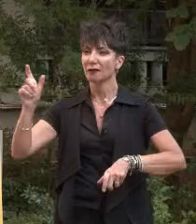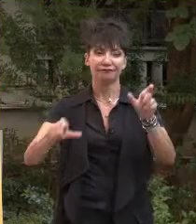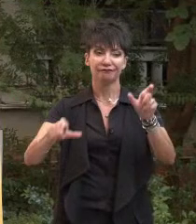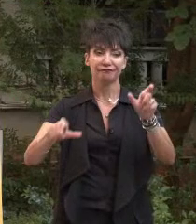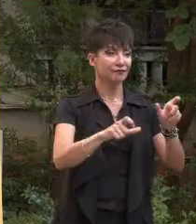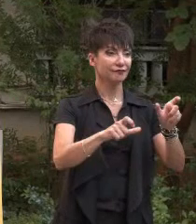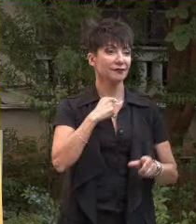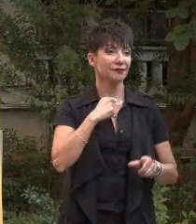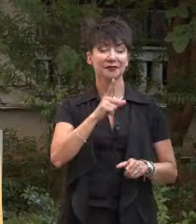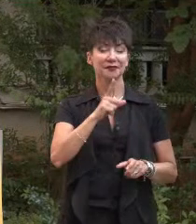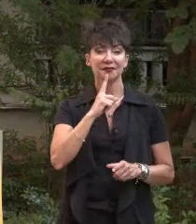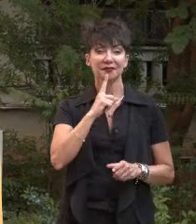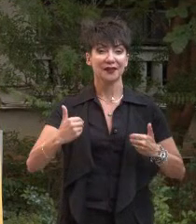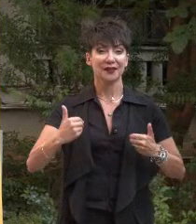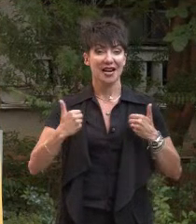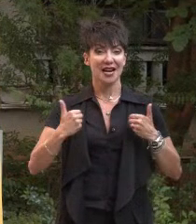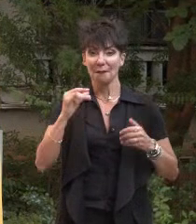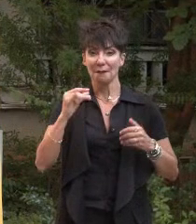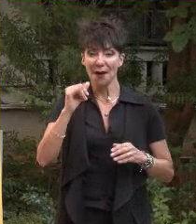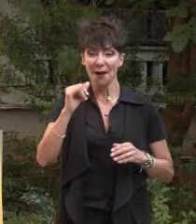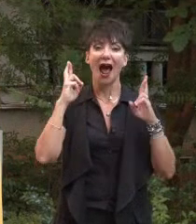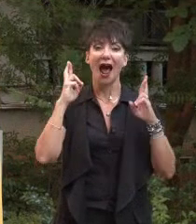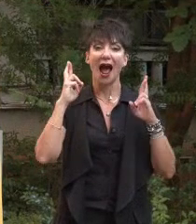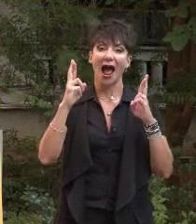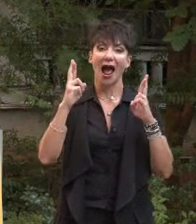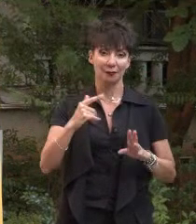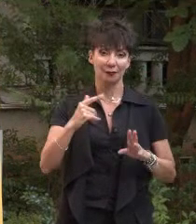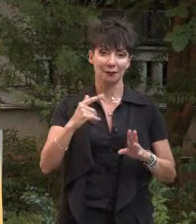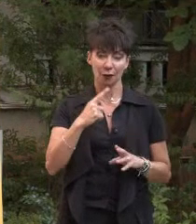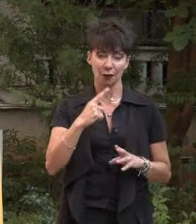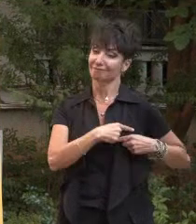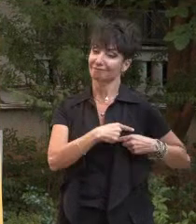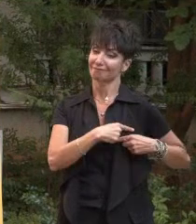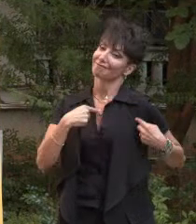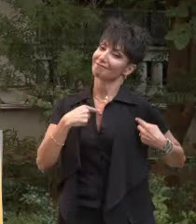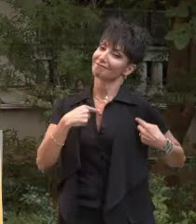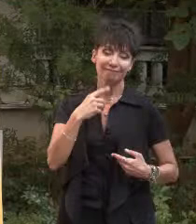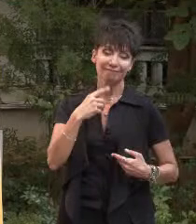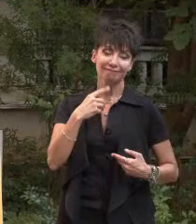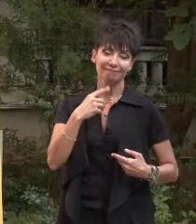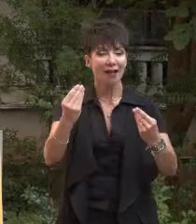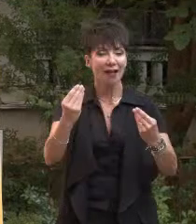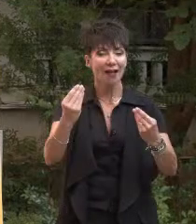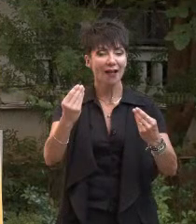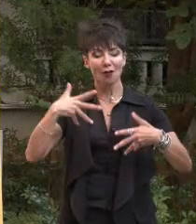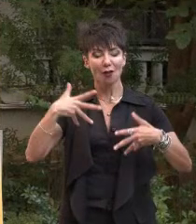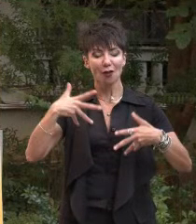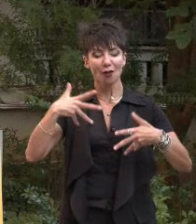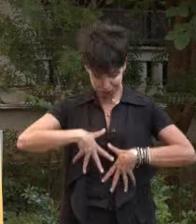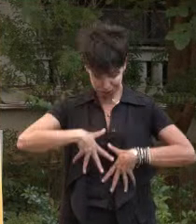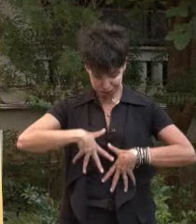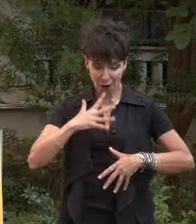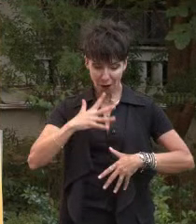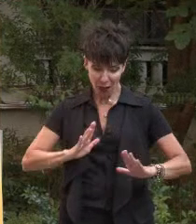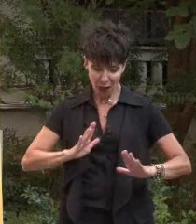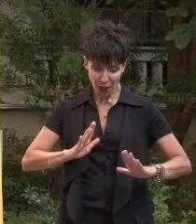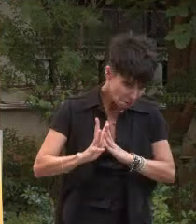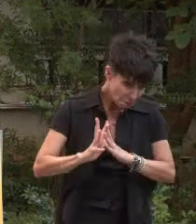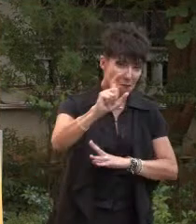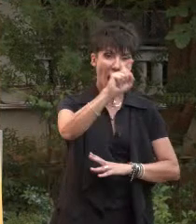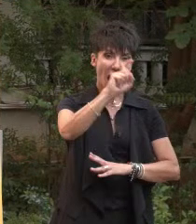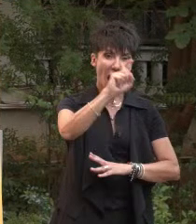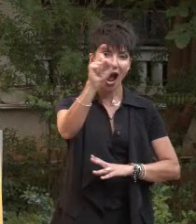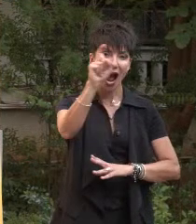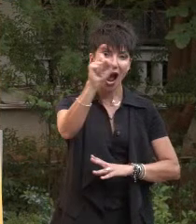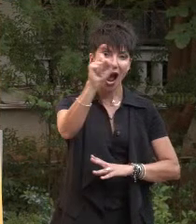οποία ελπίζουμε ότι ο εθελοντισμός θα γίνει πορεία ζωής, θα γίνει στάση ζωής, θα